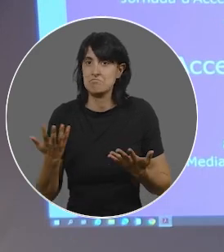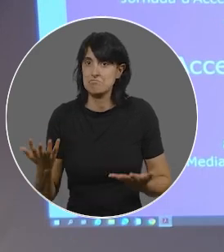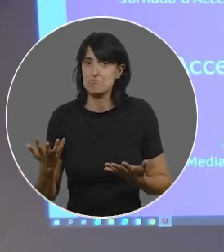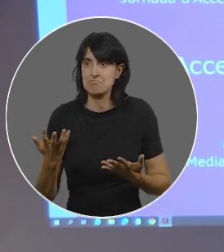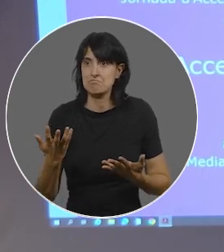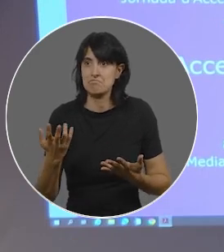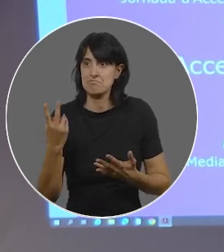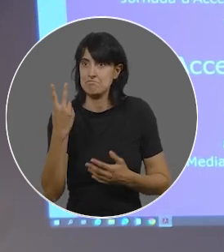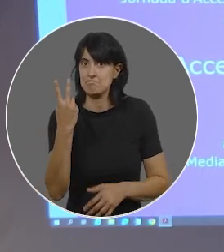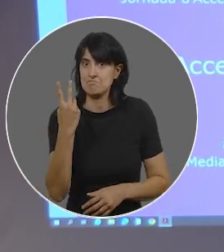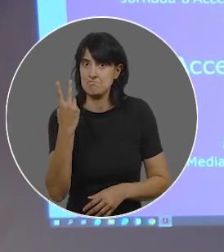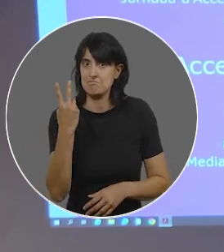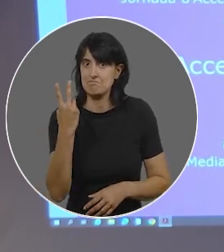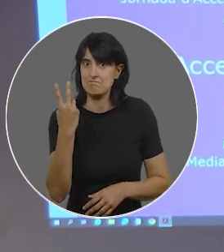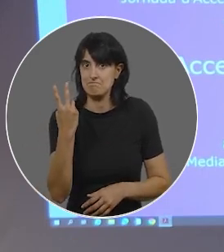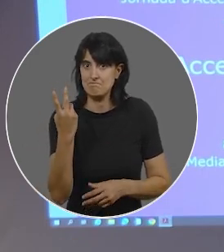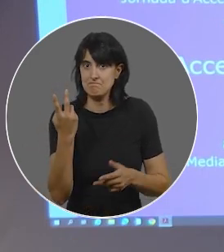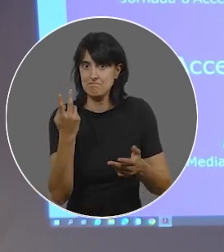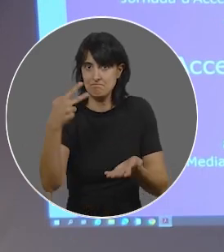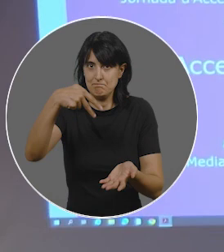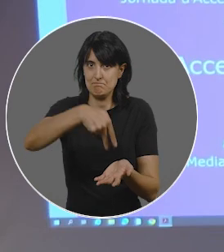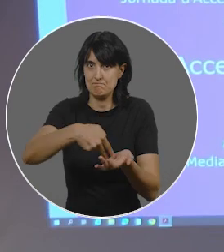Molt bé, doncs mentre que es situen...